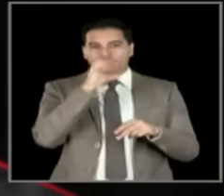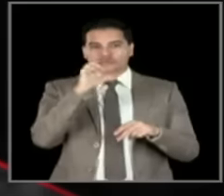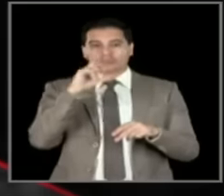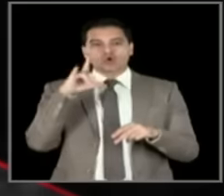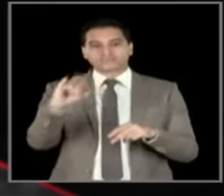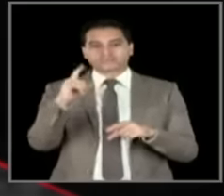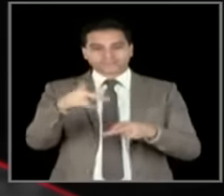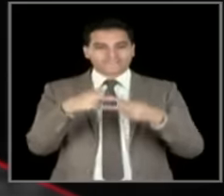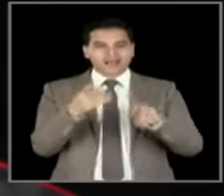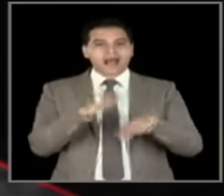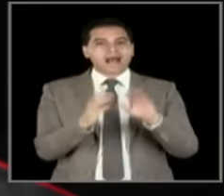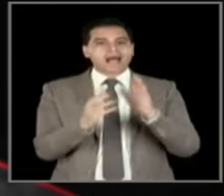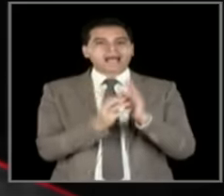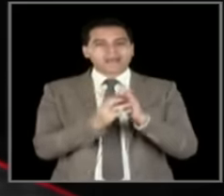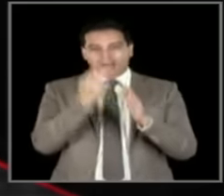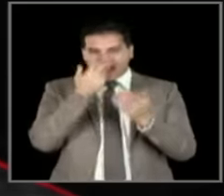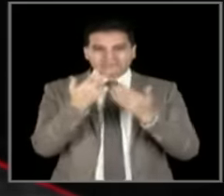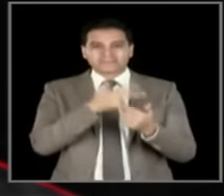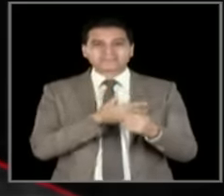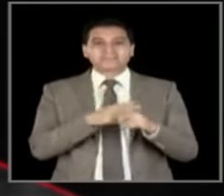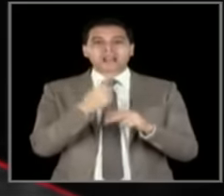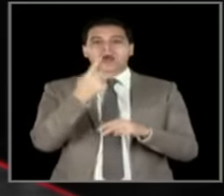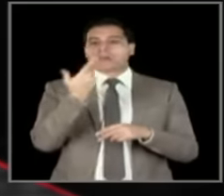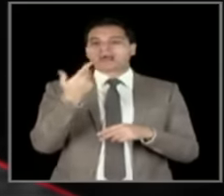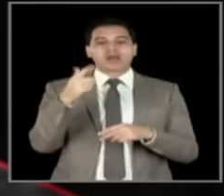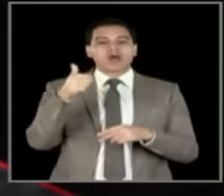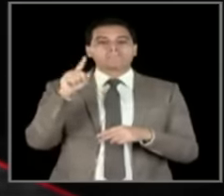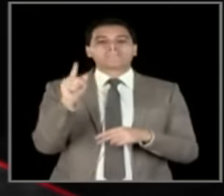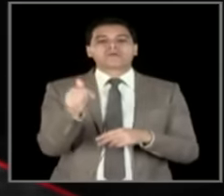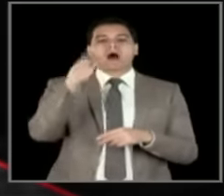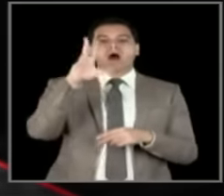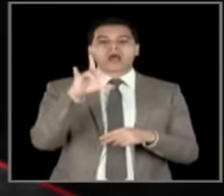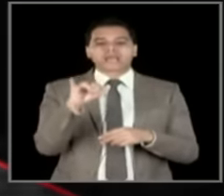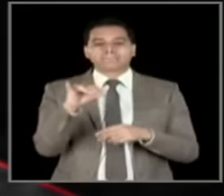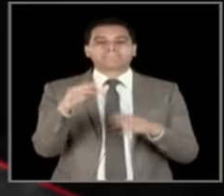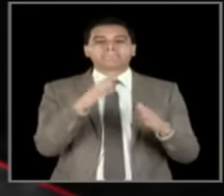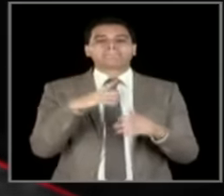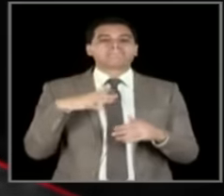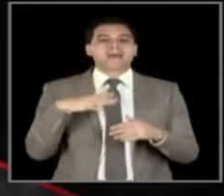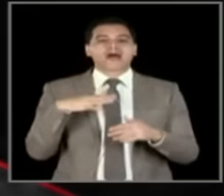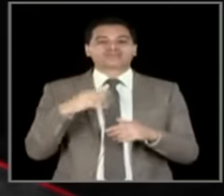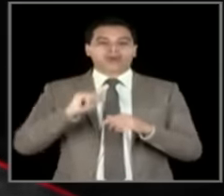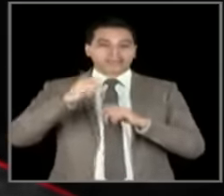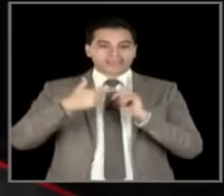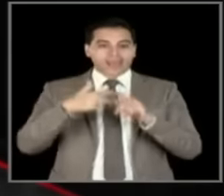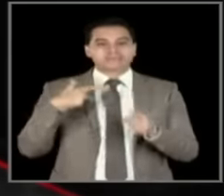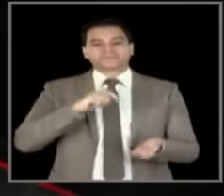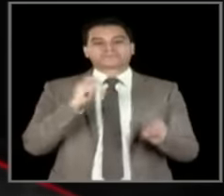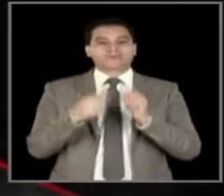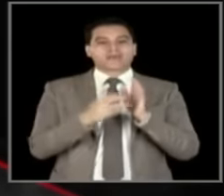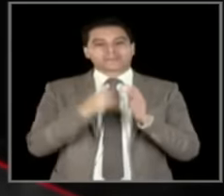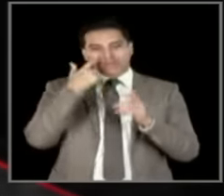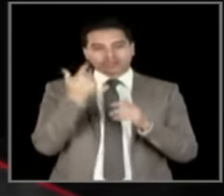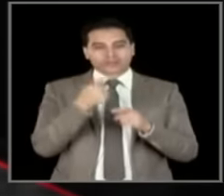تحت اسم جامعة إبراهيم باشا ثم حملت اسمها الحالي ضمت الجامعة عند إنشائها مجموعة